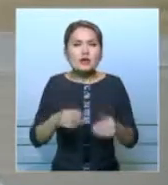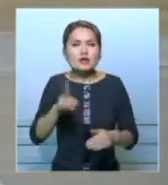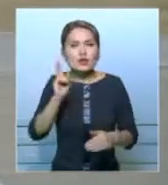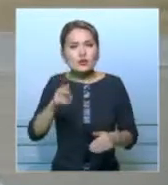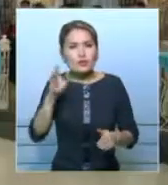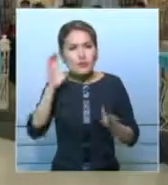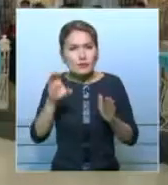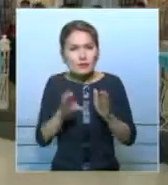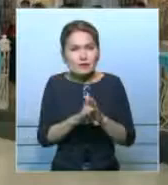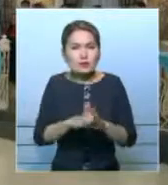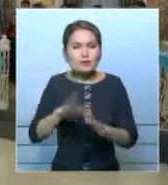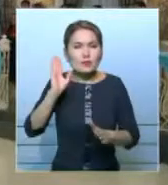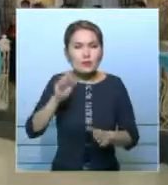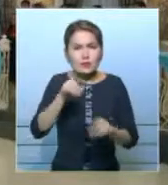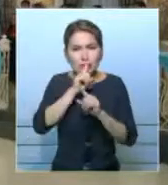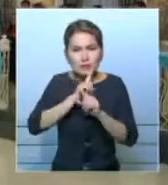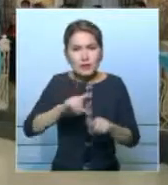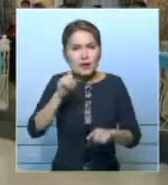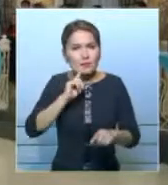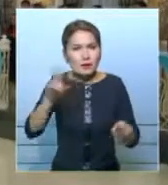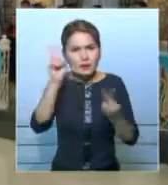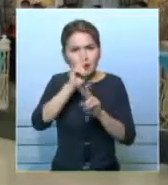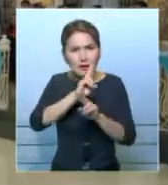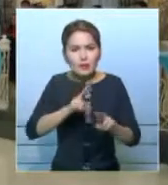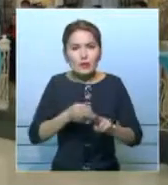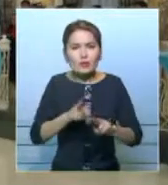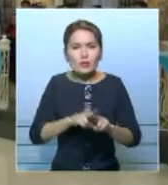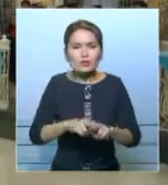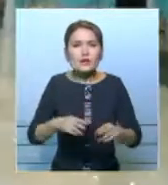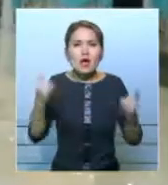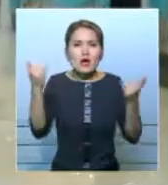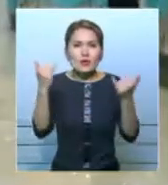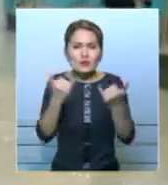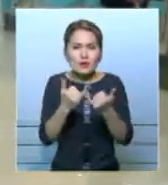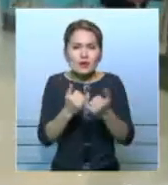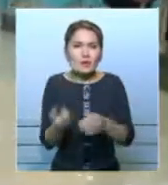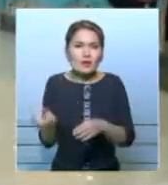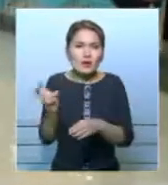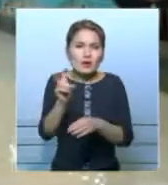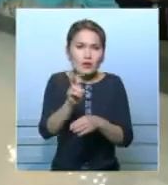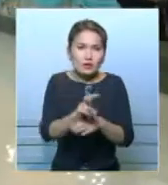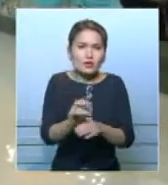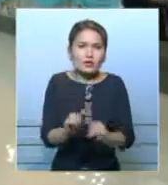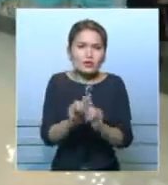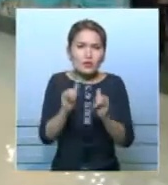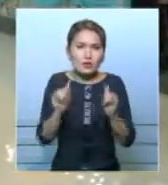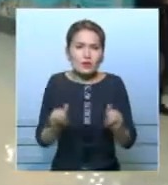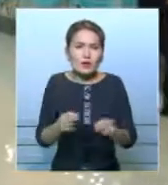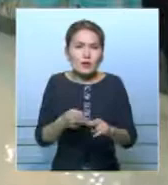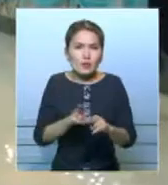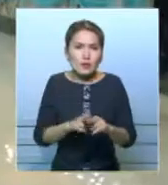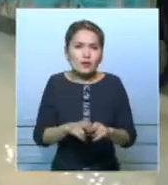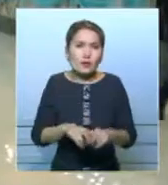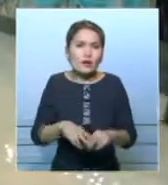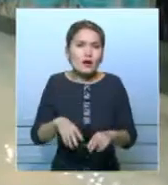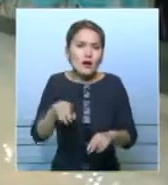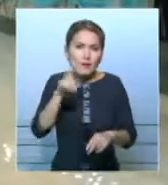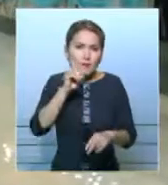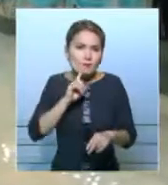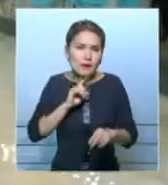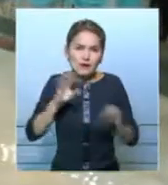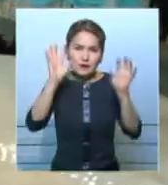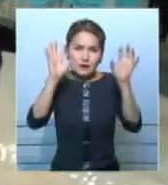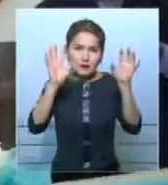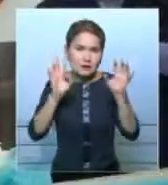отыр. Себебі тойға келген қонақтардың санын есептеп отыратын орган жоқ. Оның үстіне заң шикі әрі жүйесіз. Дариға Ташинова,